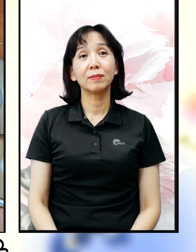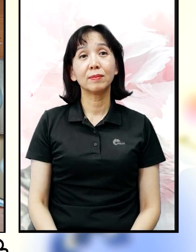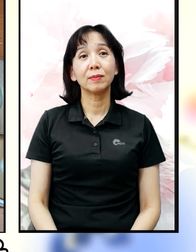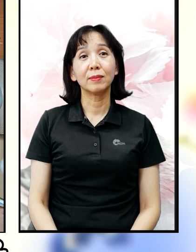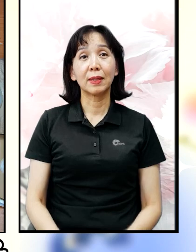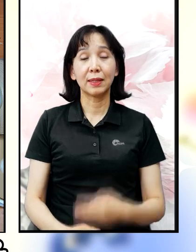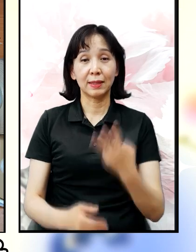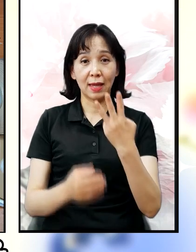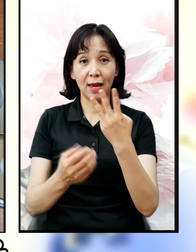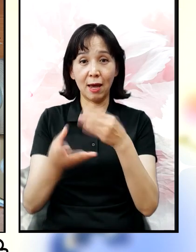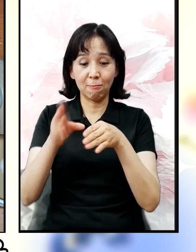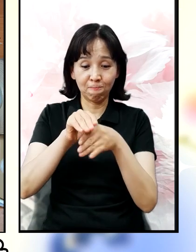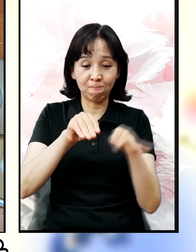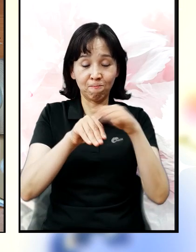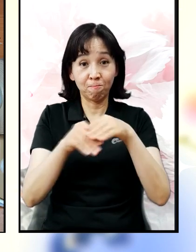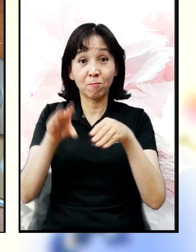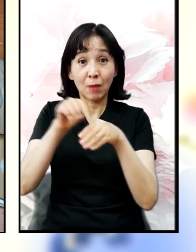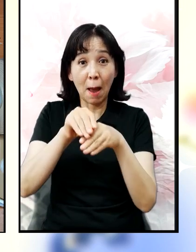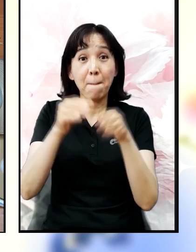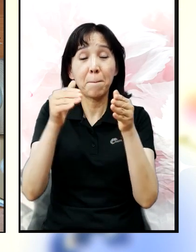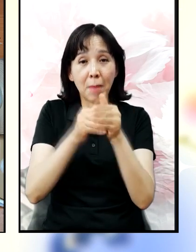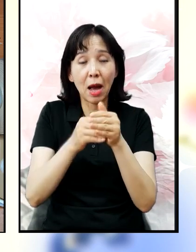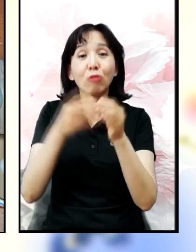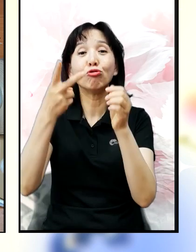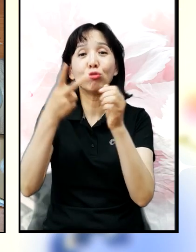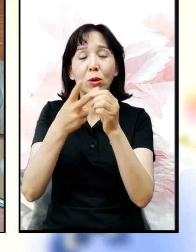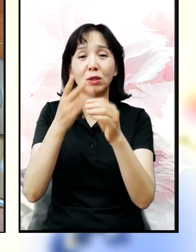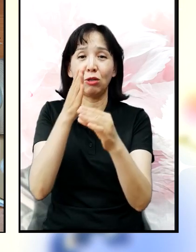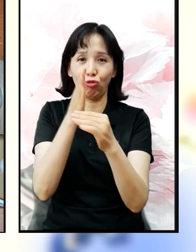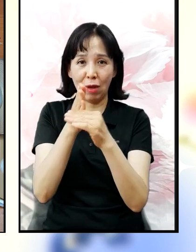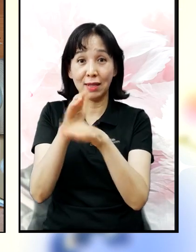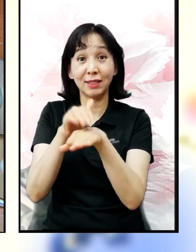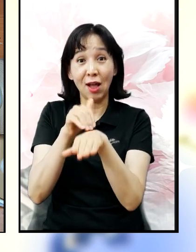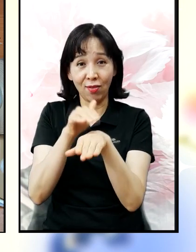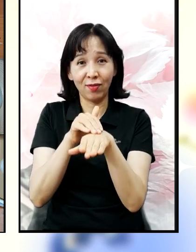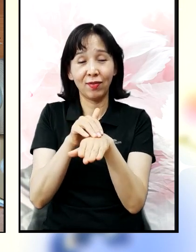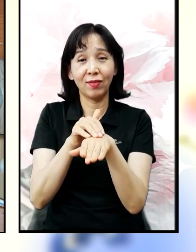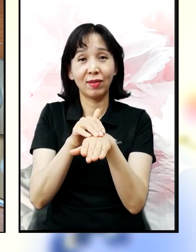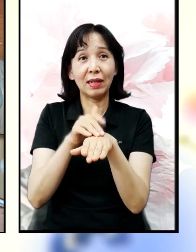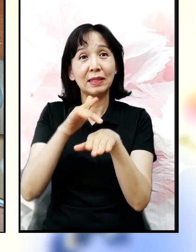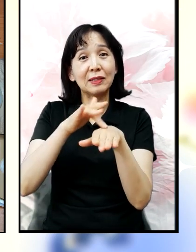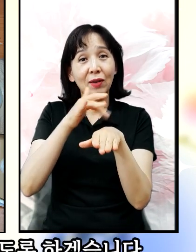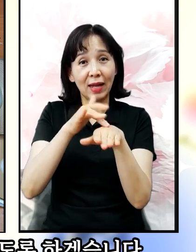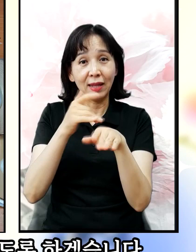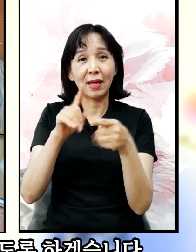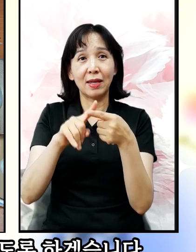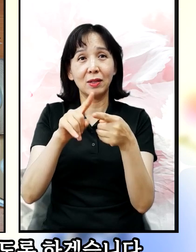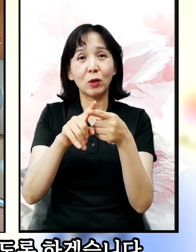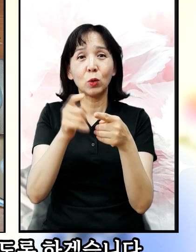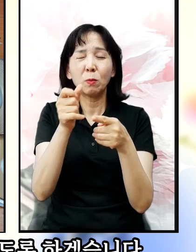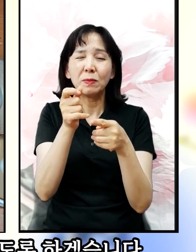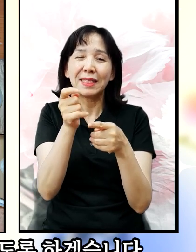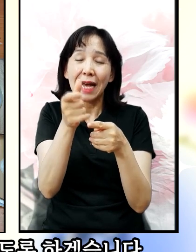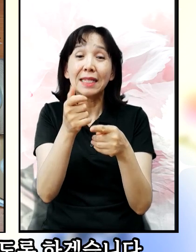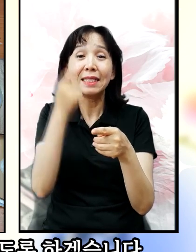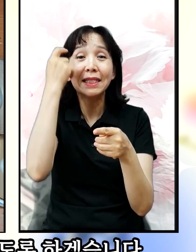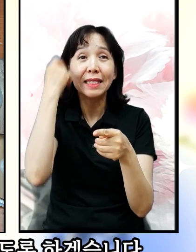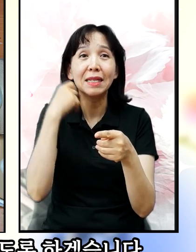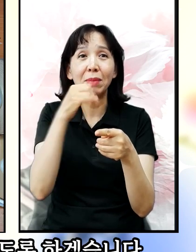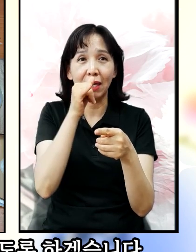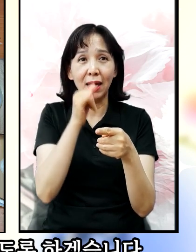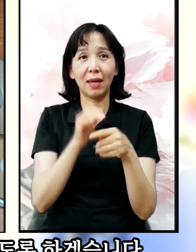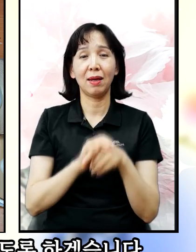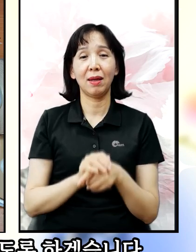자, 큰 원단을 했으면은 두 번째 중간 원단을 조금 더 작은 느낌이